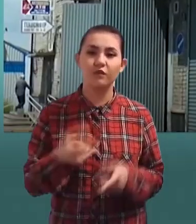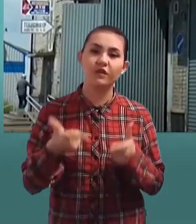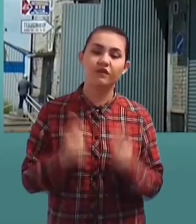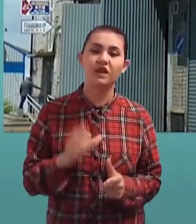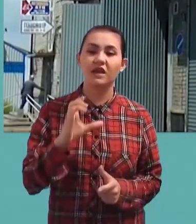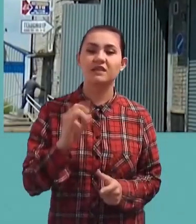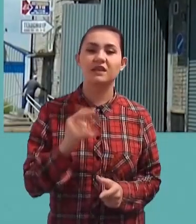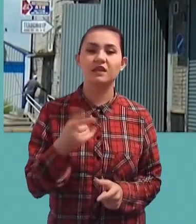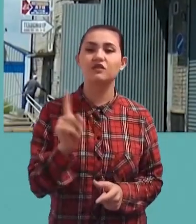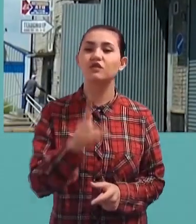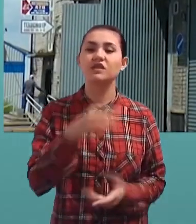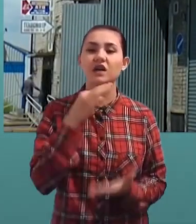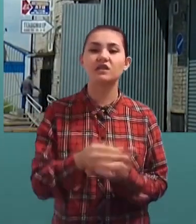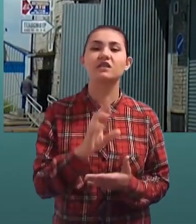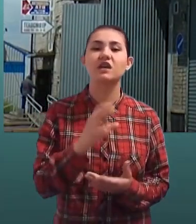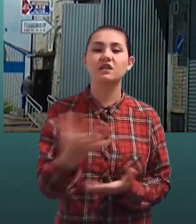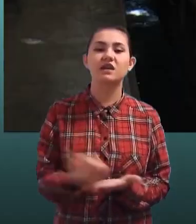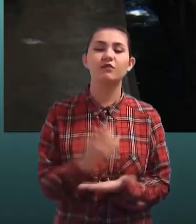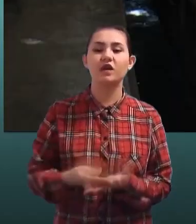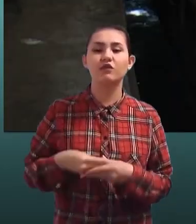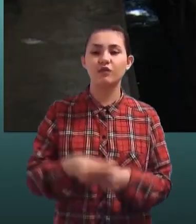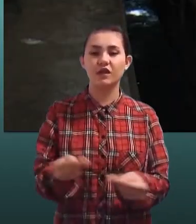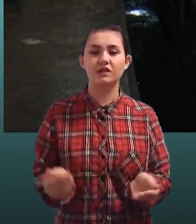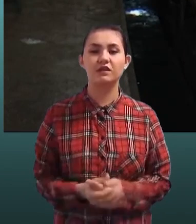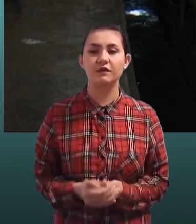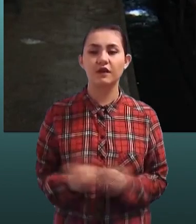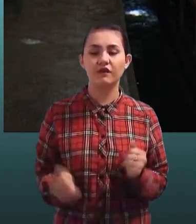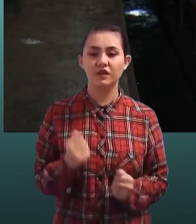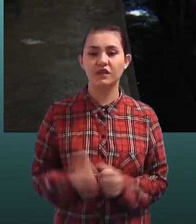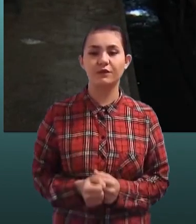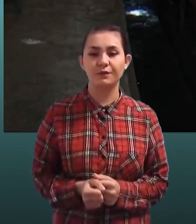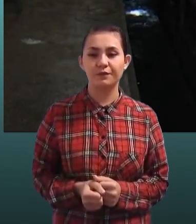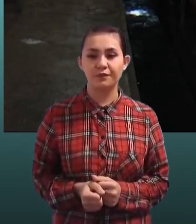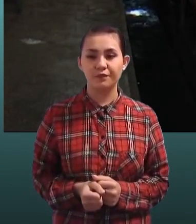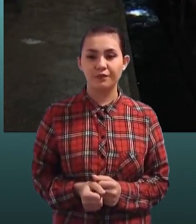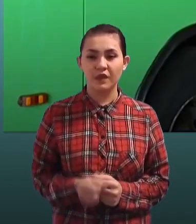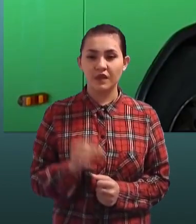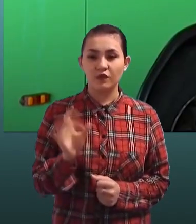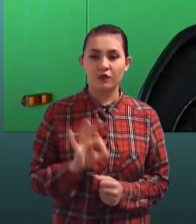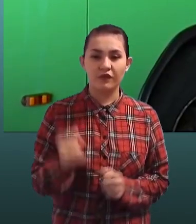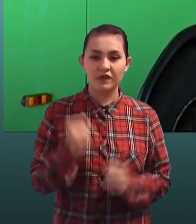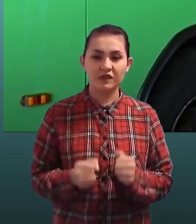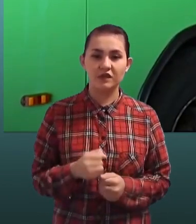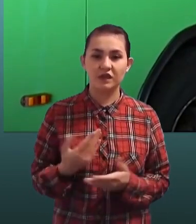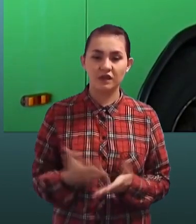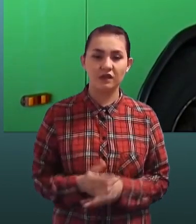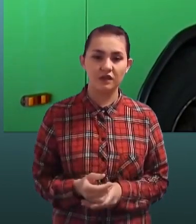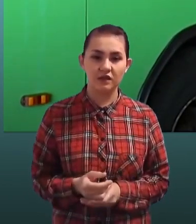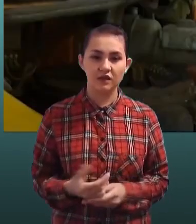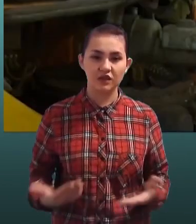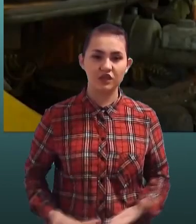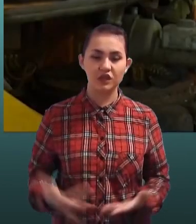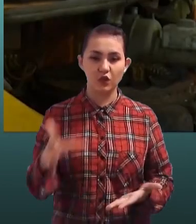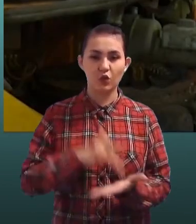ви що скажете? Як зарплату водіям платять? Я насчет водителя. Водители – это жители города